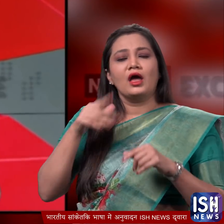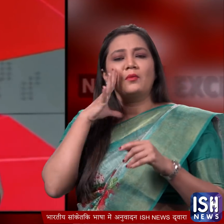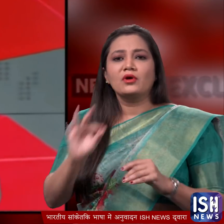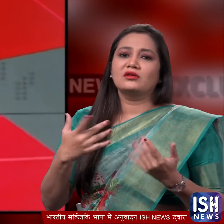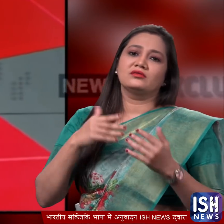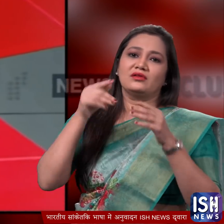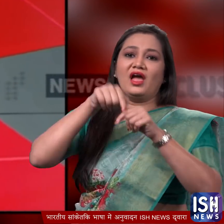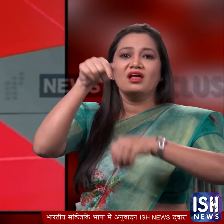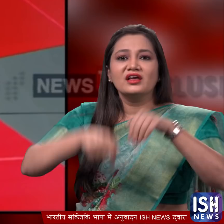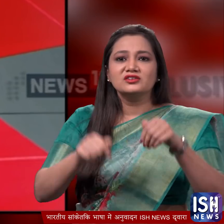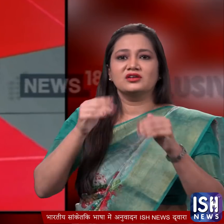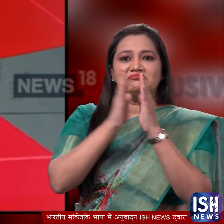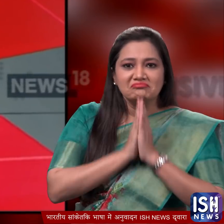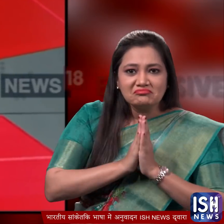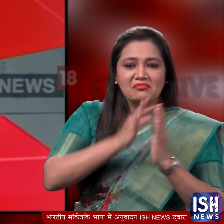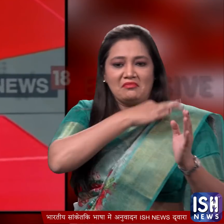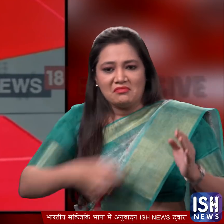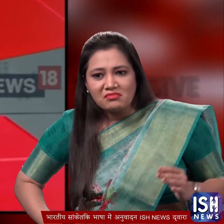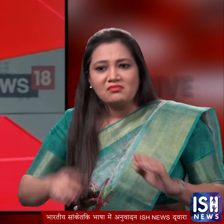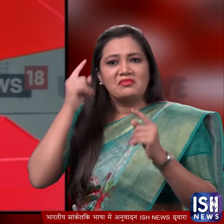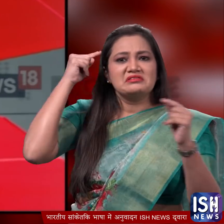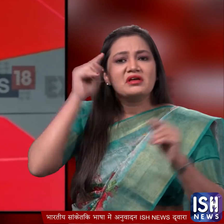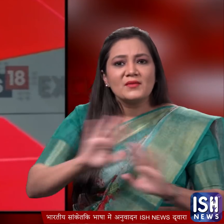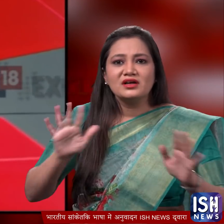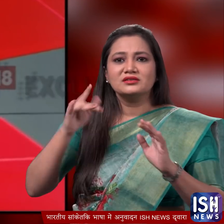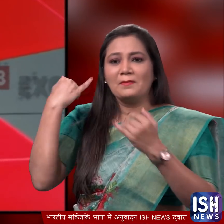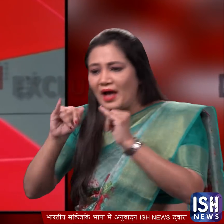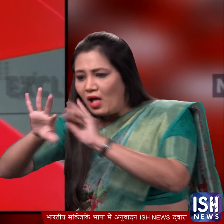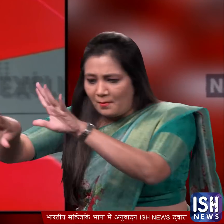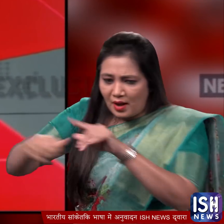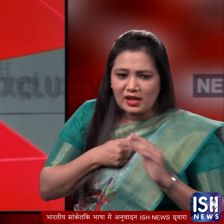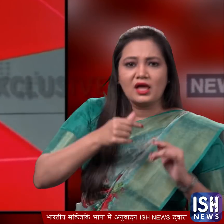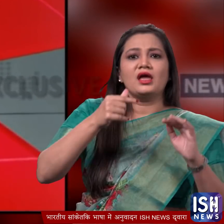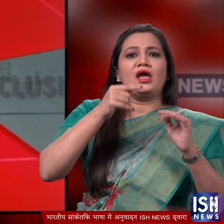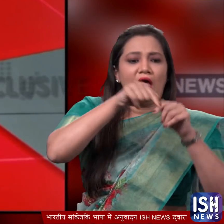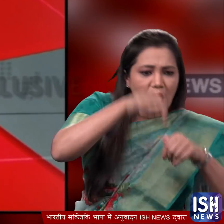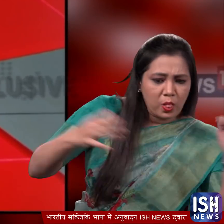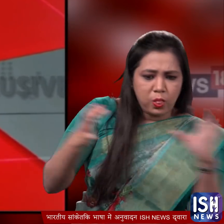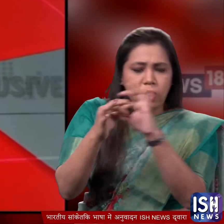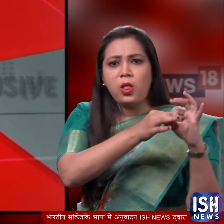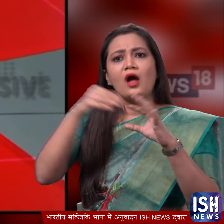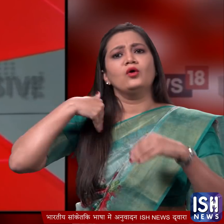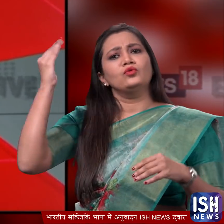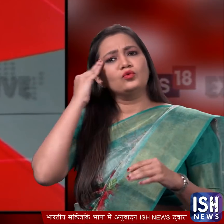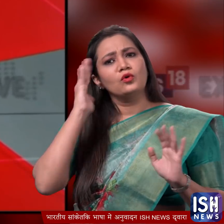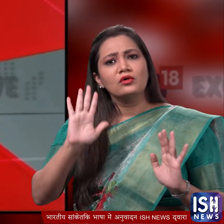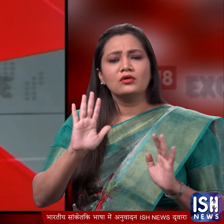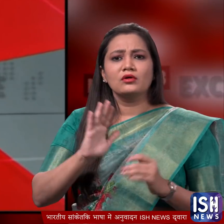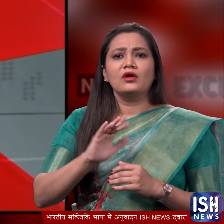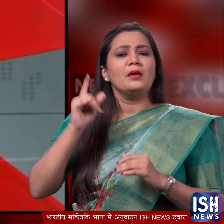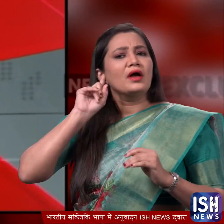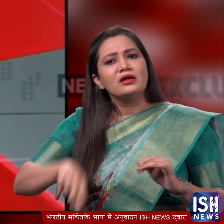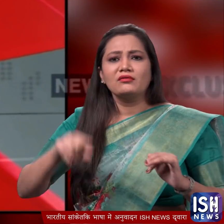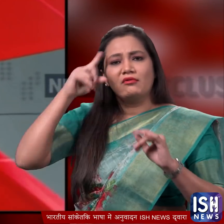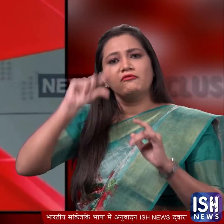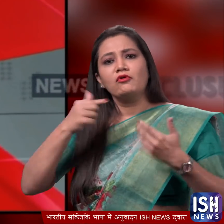चुनाव में हमें जाति धर्म के अलावा तो कुछ दिखता ही नहीं है। अपराध से पैसा, पैसे से राजनीति का रिश्ता कितना पुराना है यह भी हमको याद नहीं रहा।